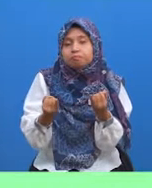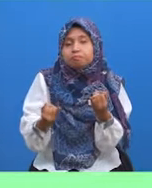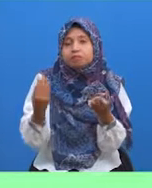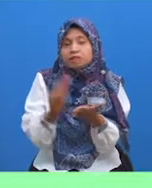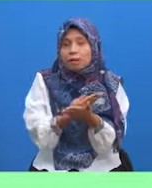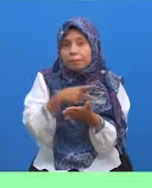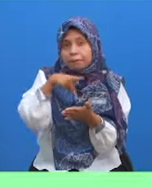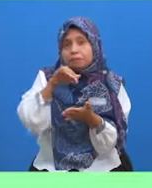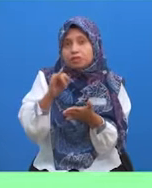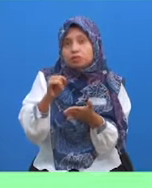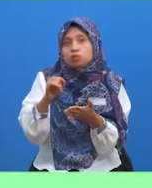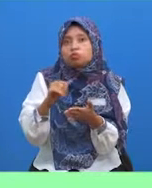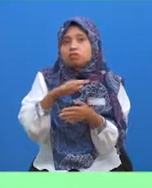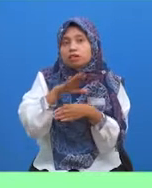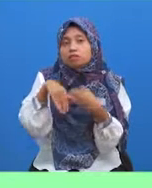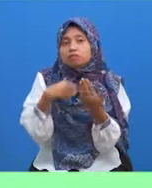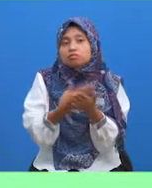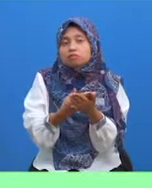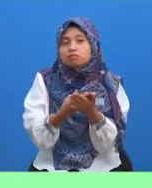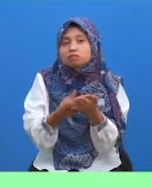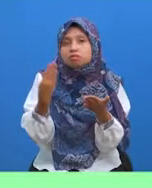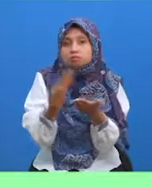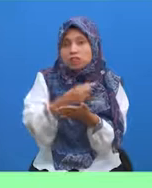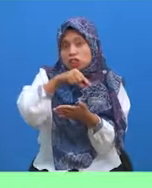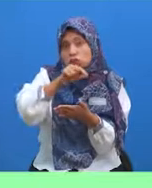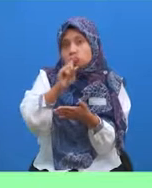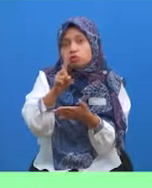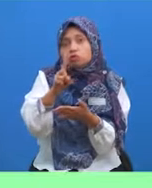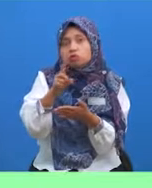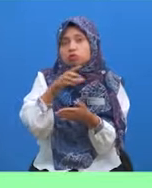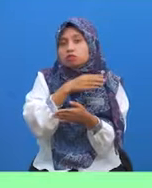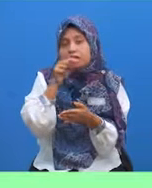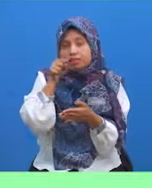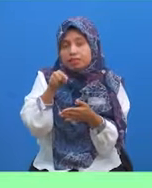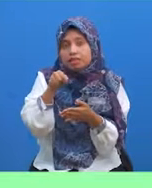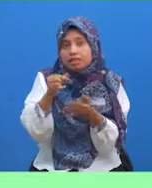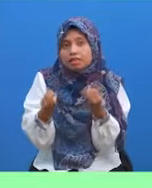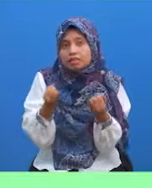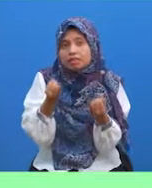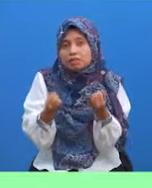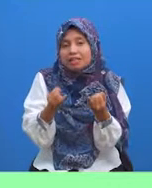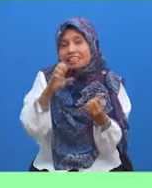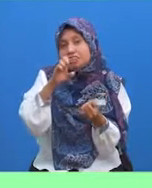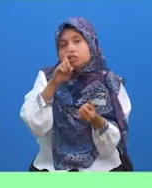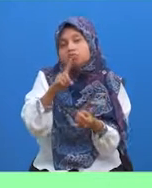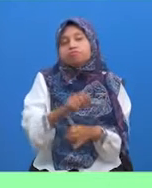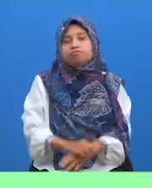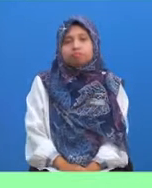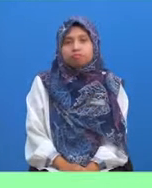v1dan quantity keseimbangan baharu Q1 dan titik keseimbangan Q1